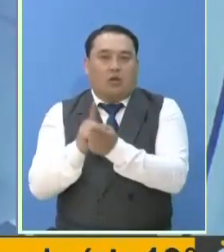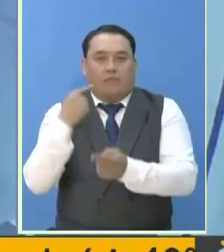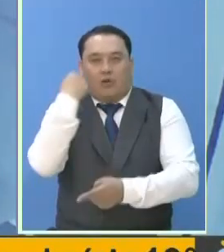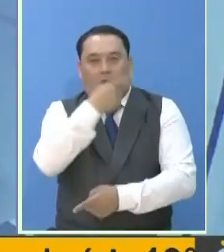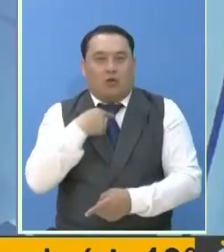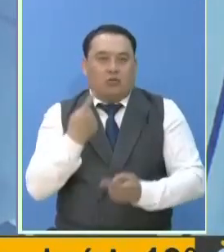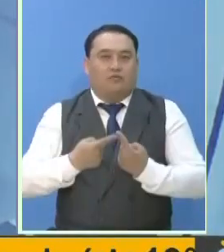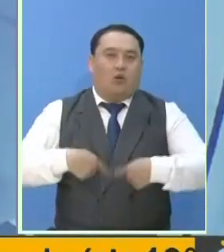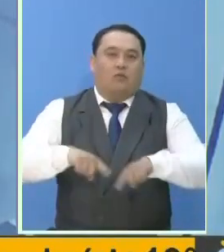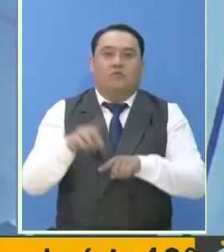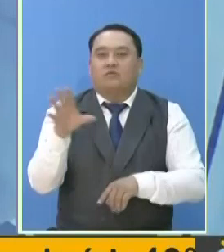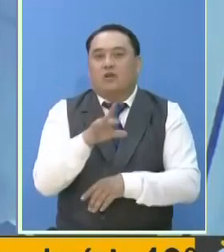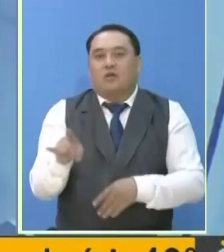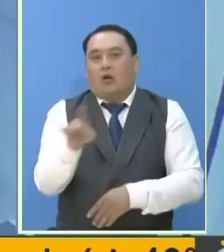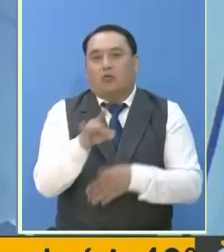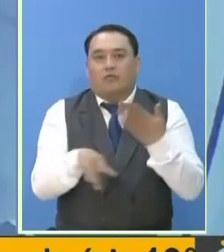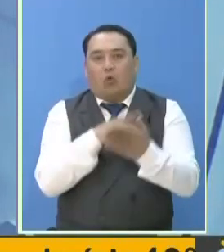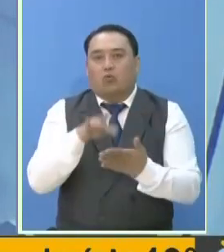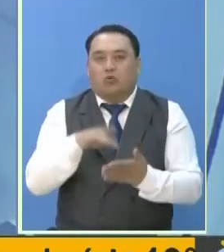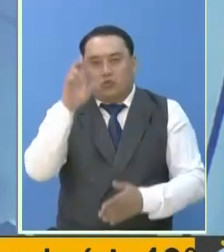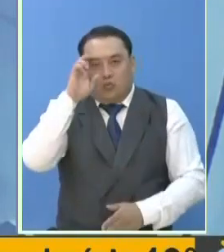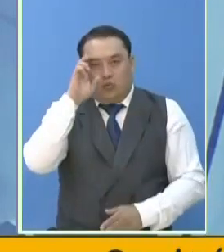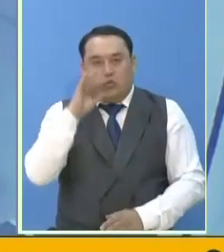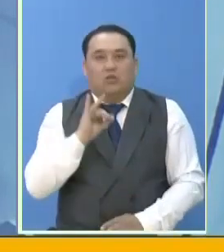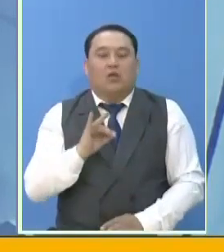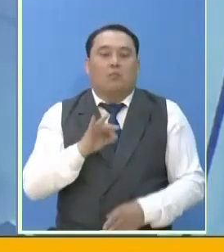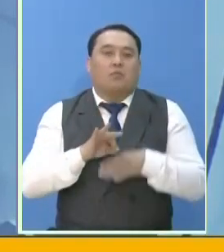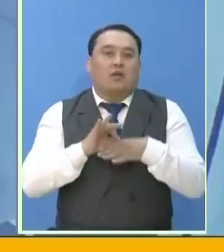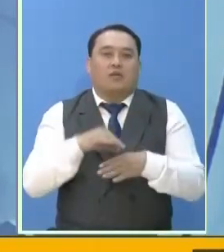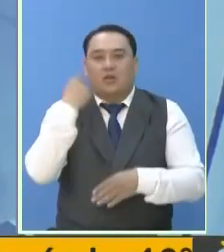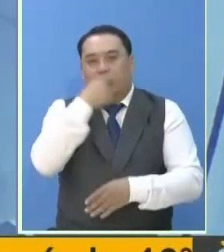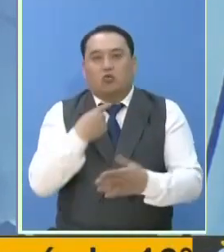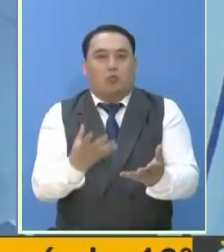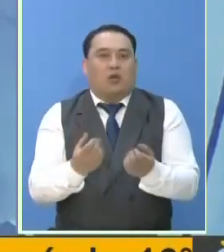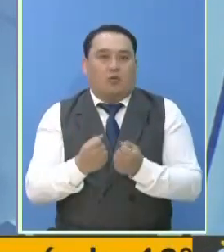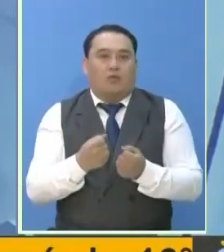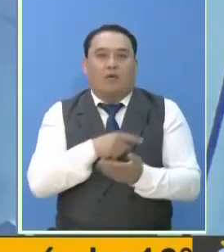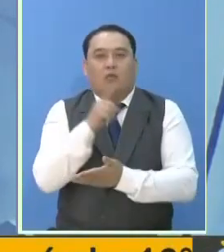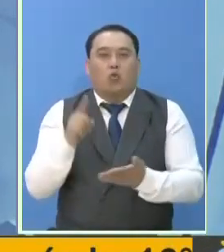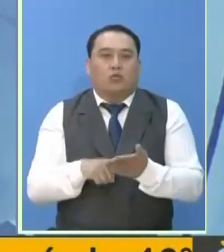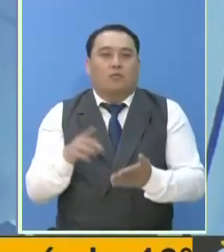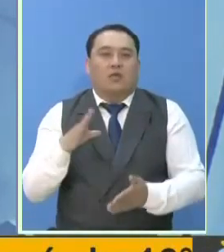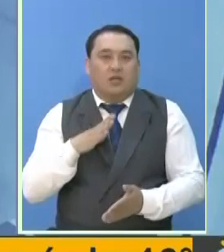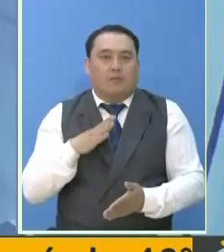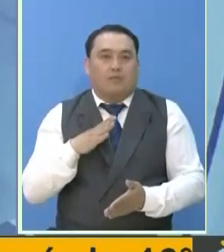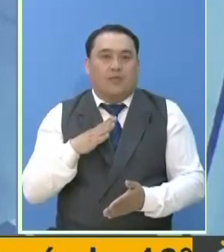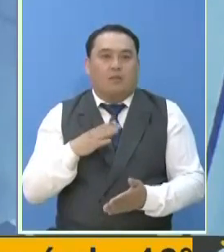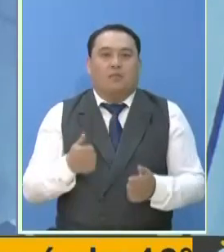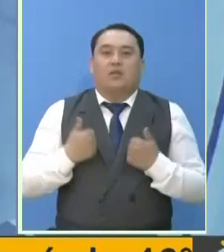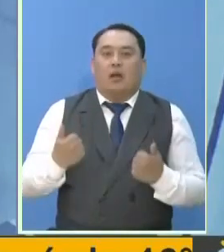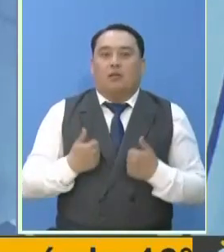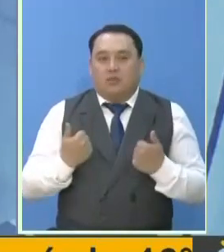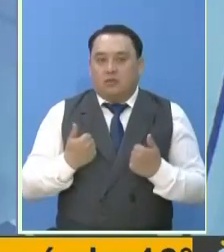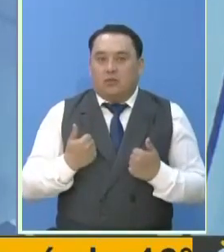составом всех районных государственных служащих, проводила личные приемы, у кого какие вопросы были, максимально